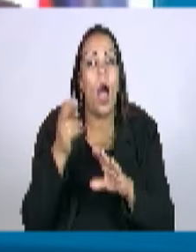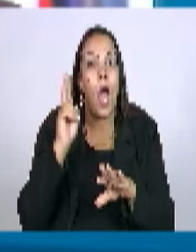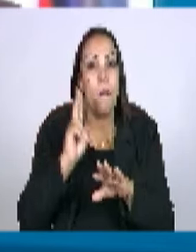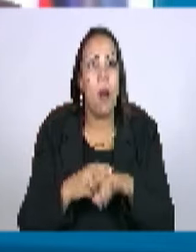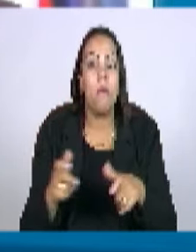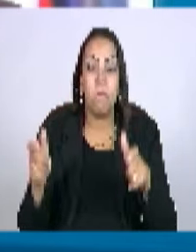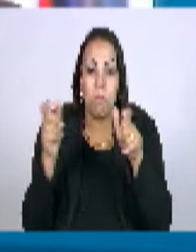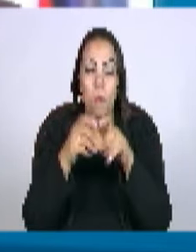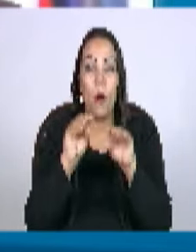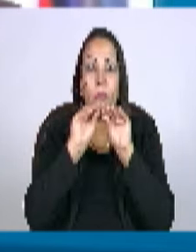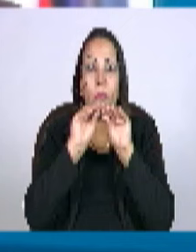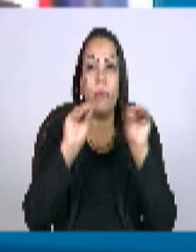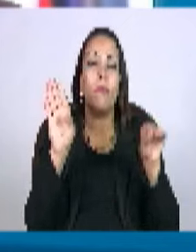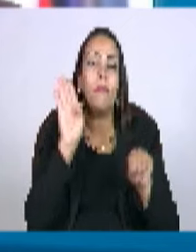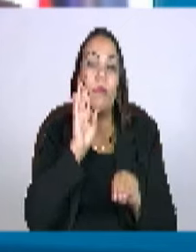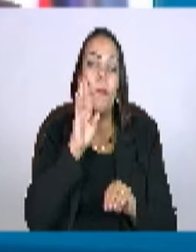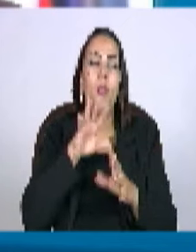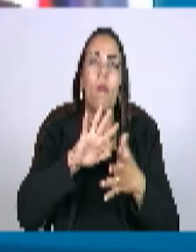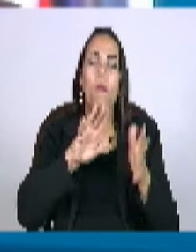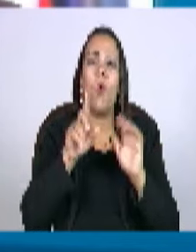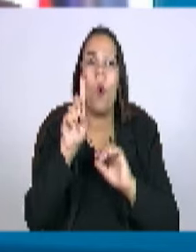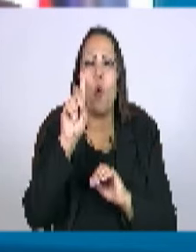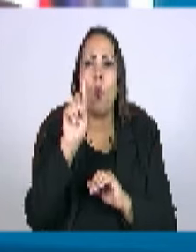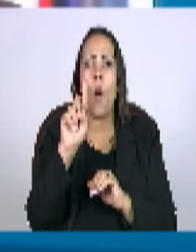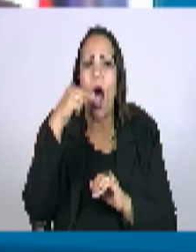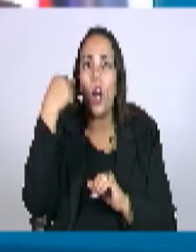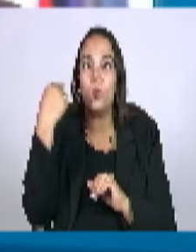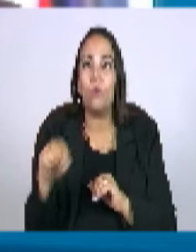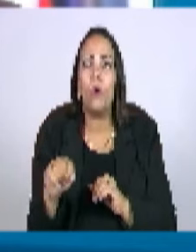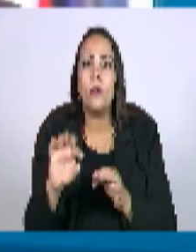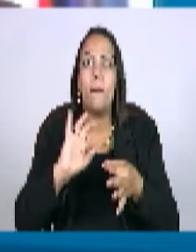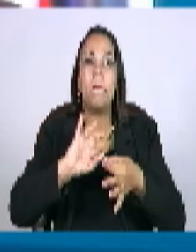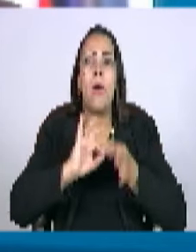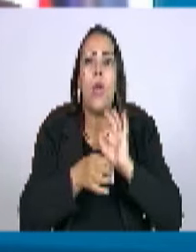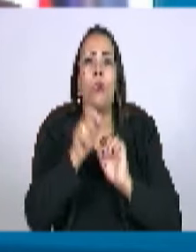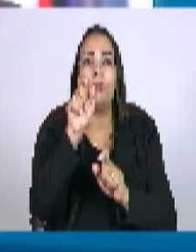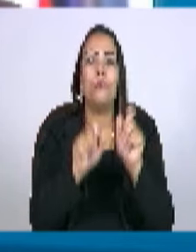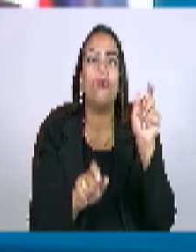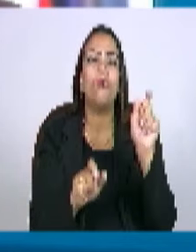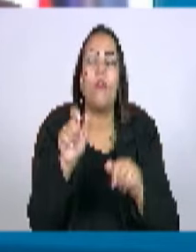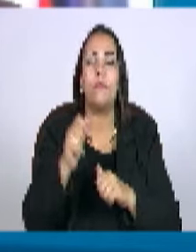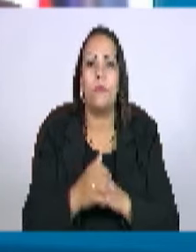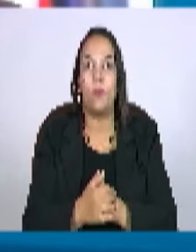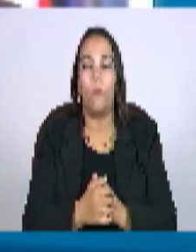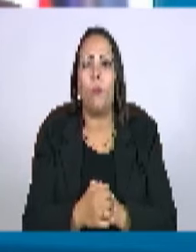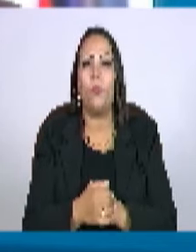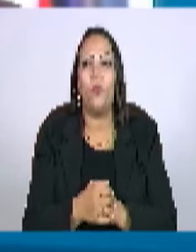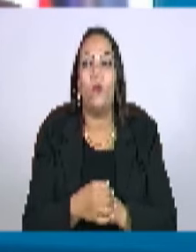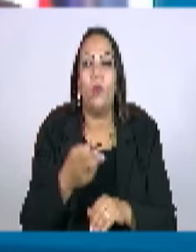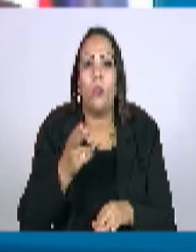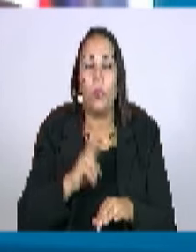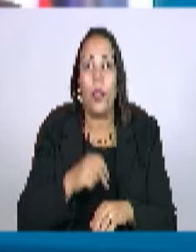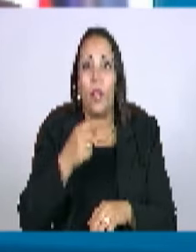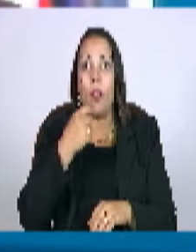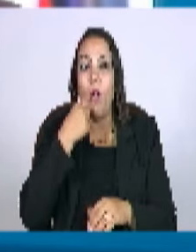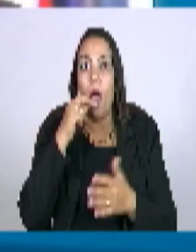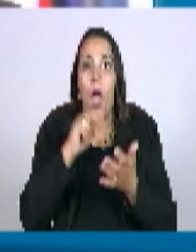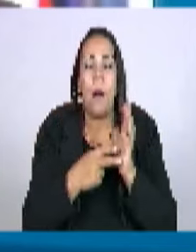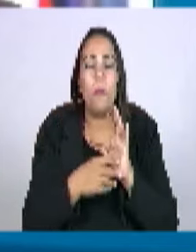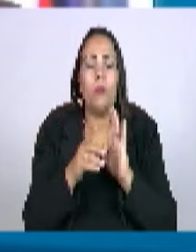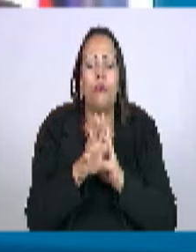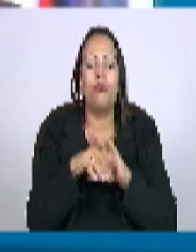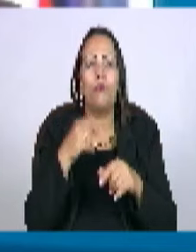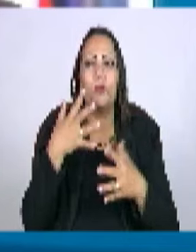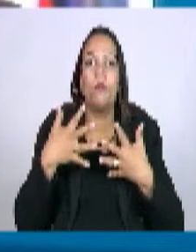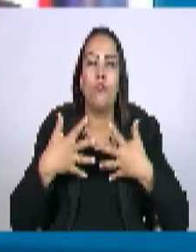توعيه لحوالي واح ونص مليون شخص وقالت ان بناء نموذج للمشاركه ما